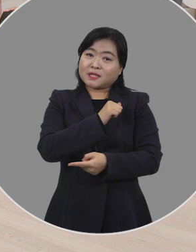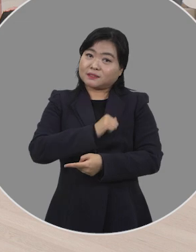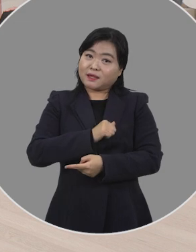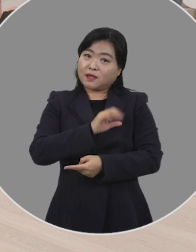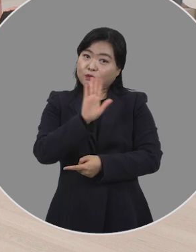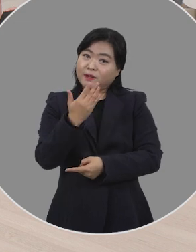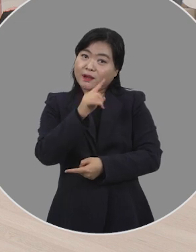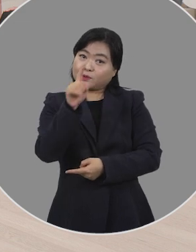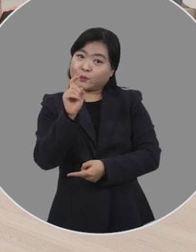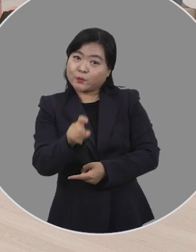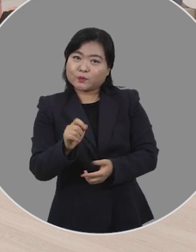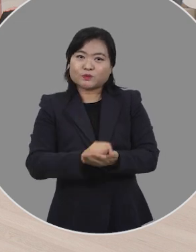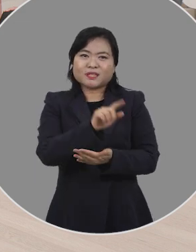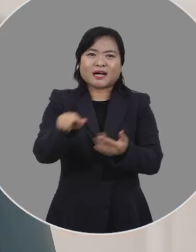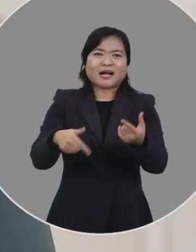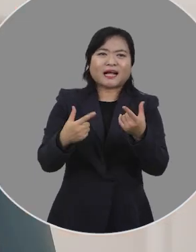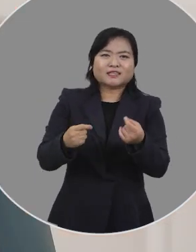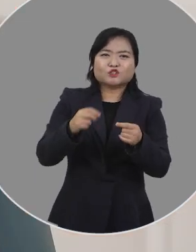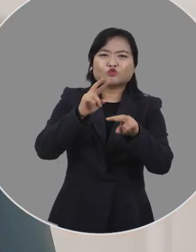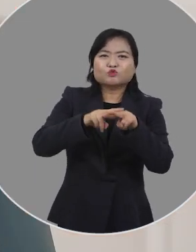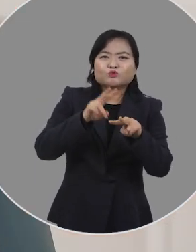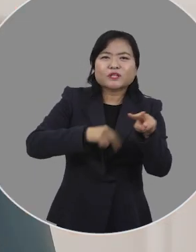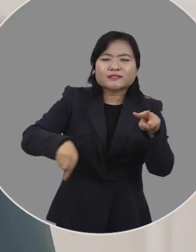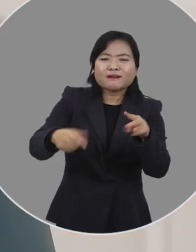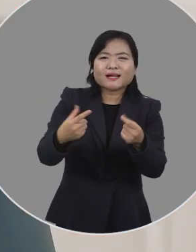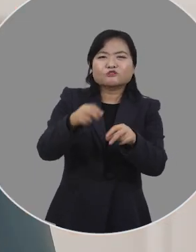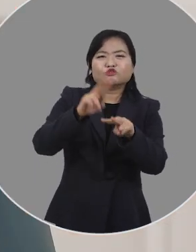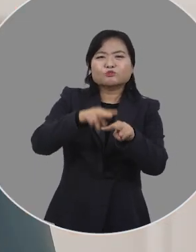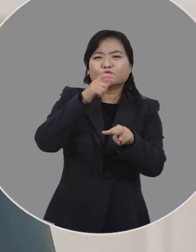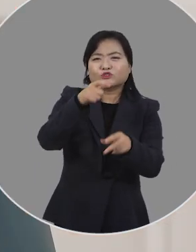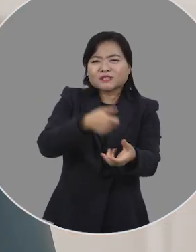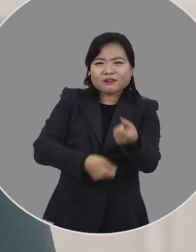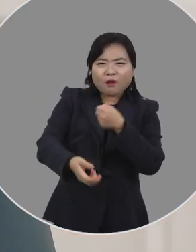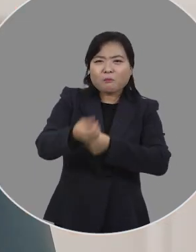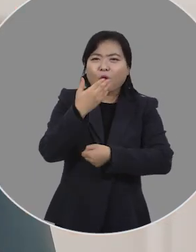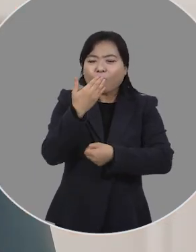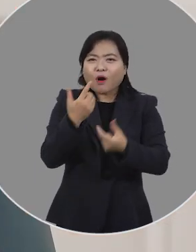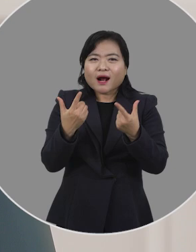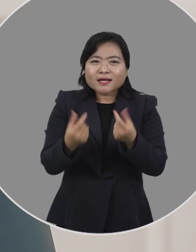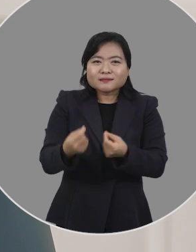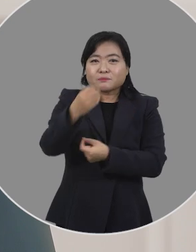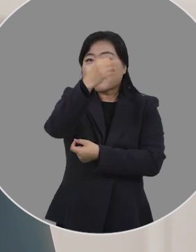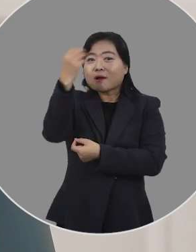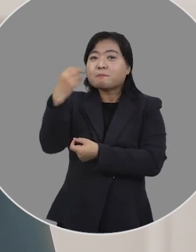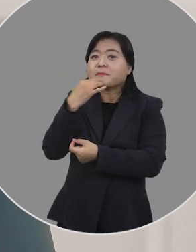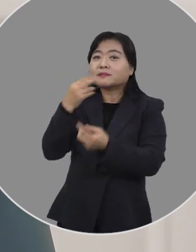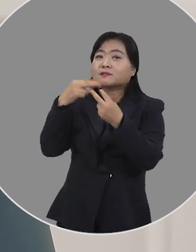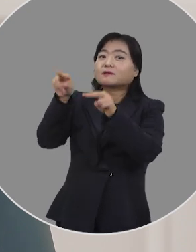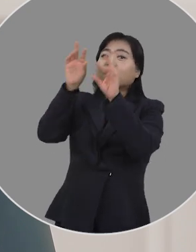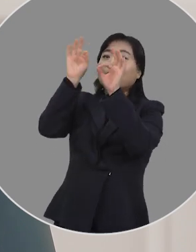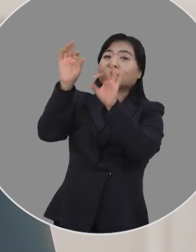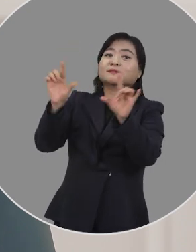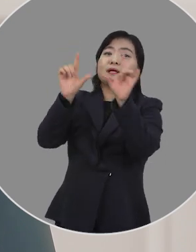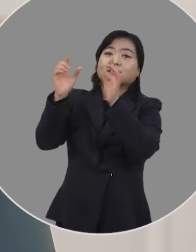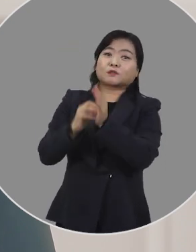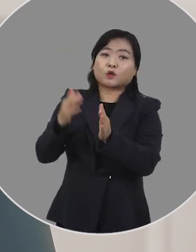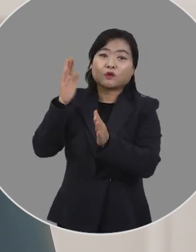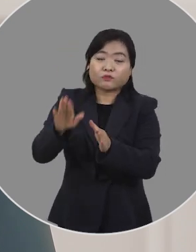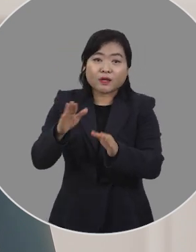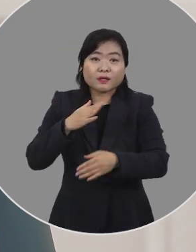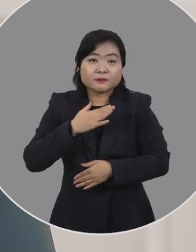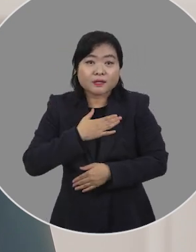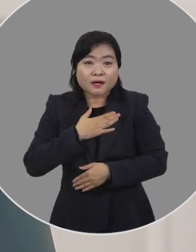할까요? 그러니까 우리는 같은 우물에서 같은 우물물을 길어먹고 같은 별만 쳐다보고 살았거든요. 네.